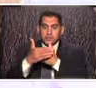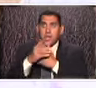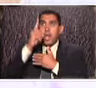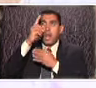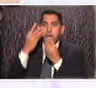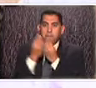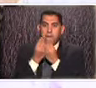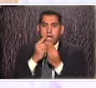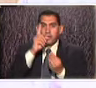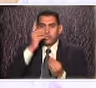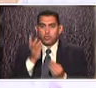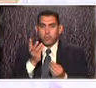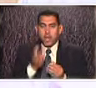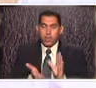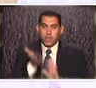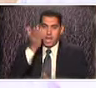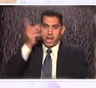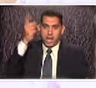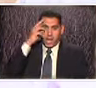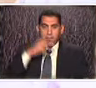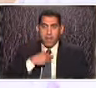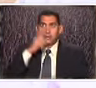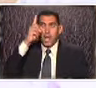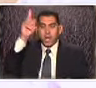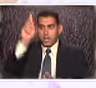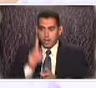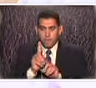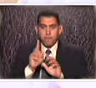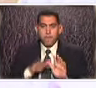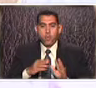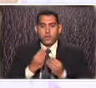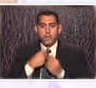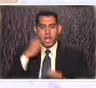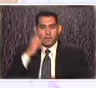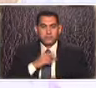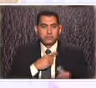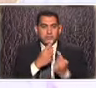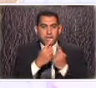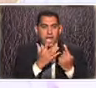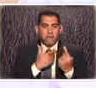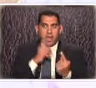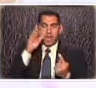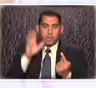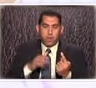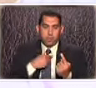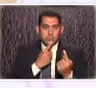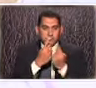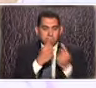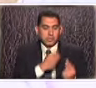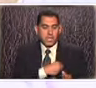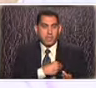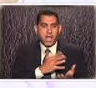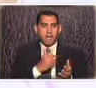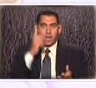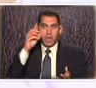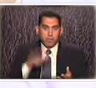سبحانه وتعالى على ان نجعل الله بيننا وبين كل شيء في الوجود معامله الله في كل شيء نعامله